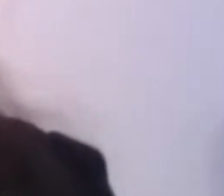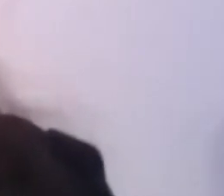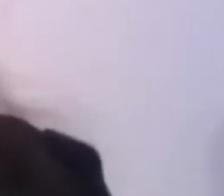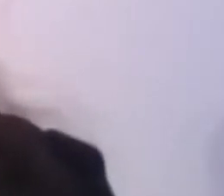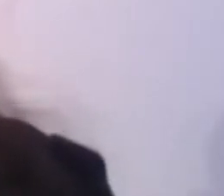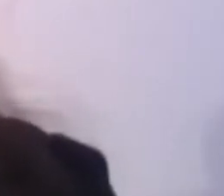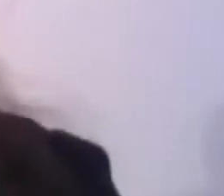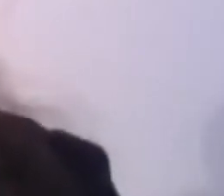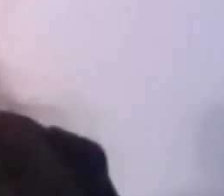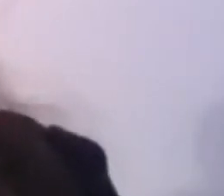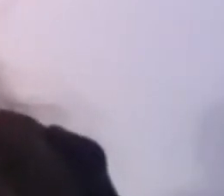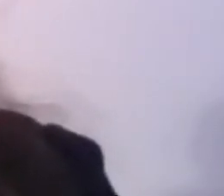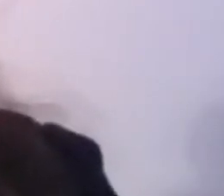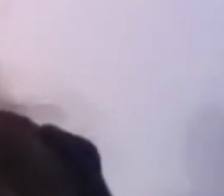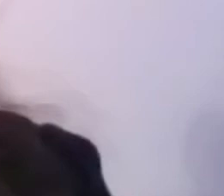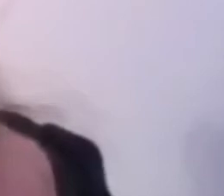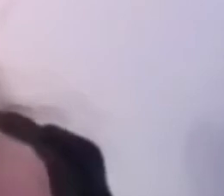ton prénom.